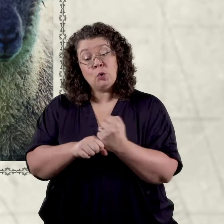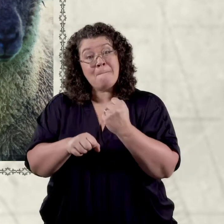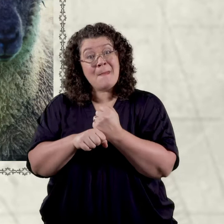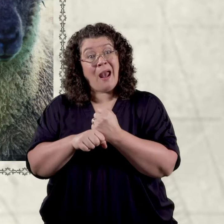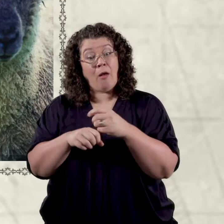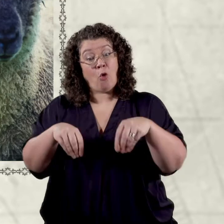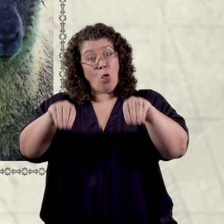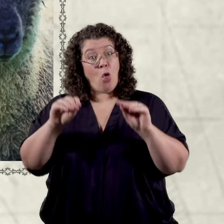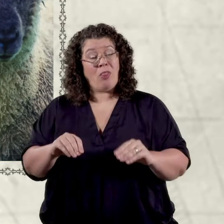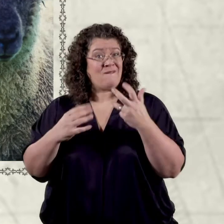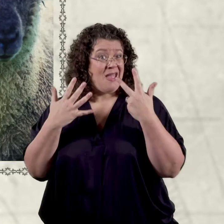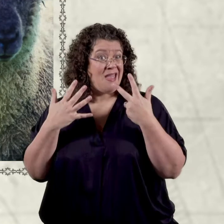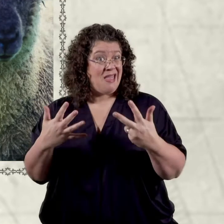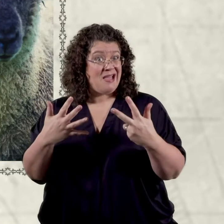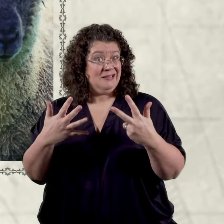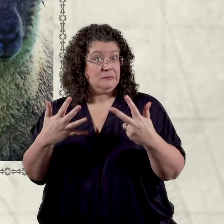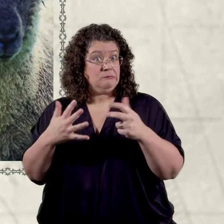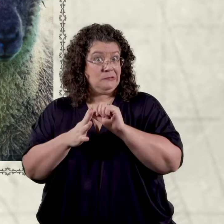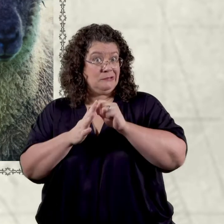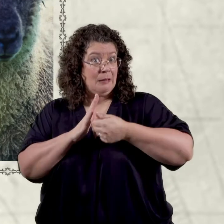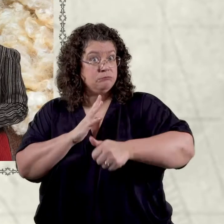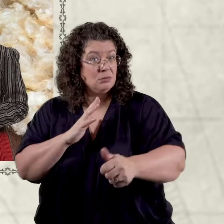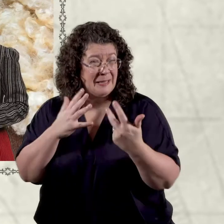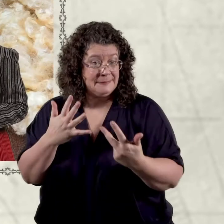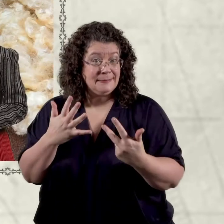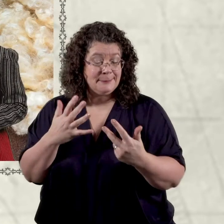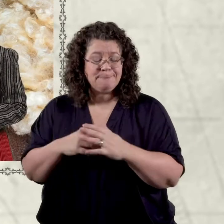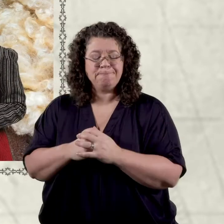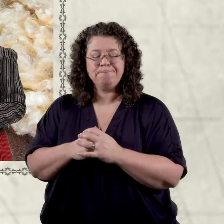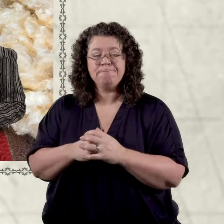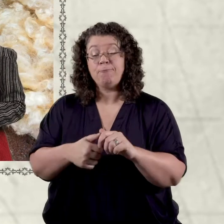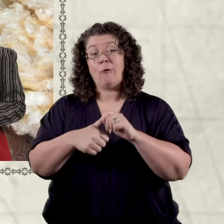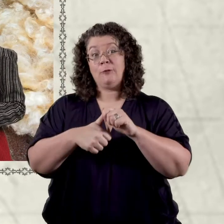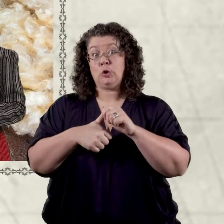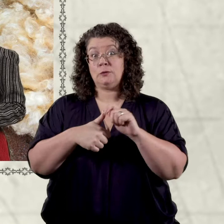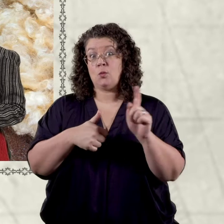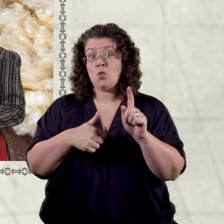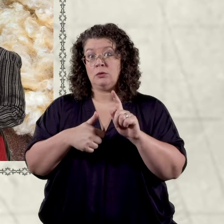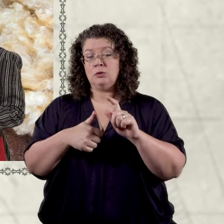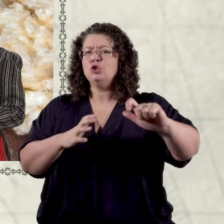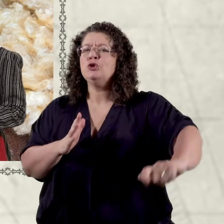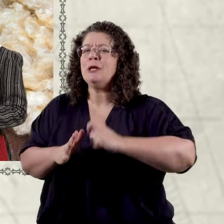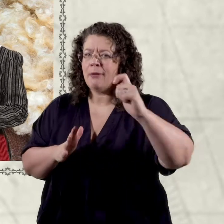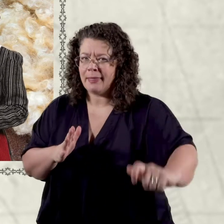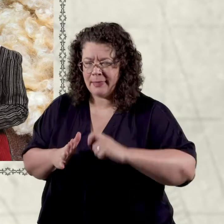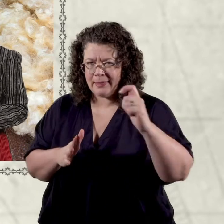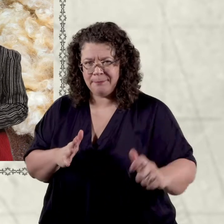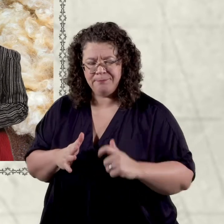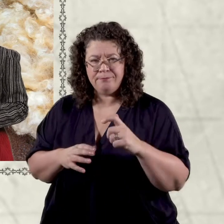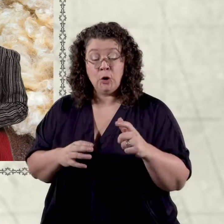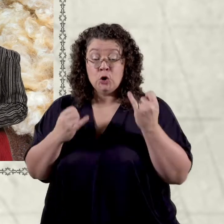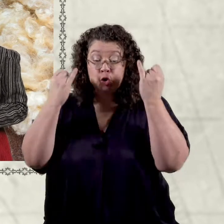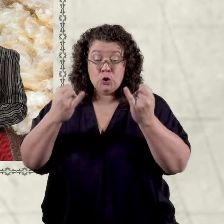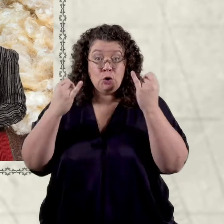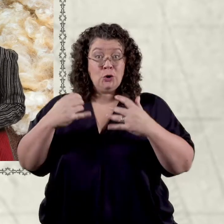Mae yna 8 cam i greu brethyn. Y cam gyntaf, cneifio. Byddai